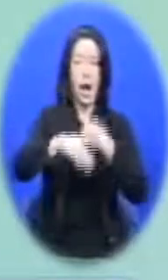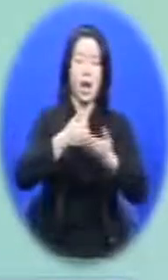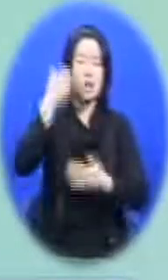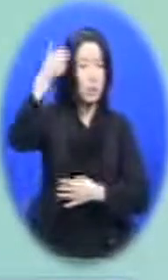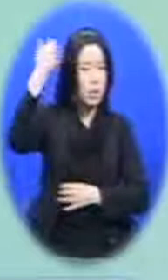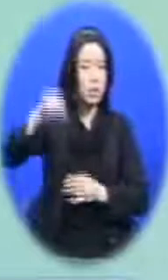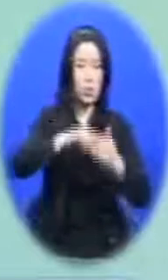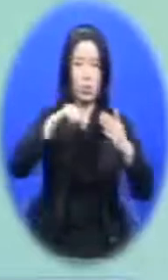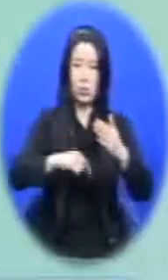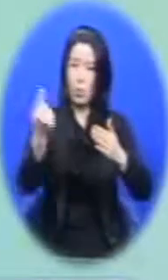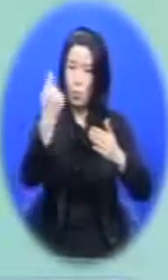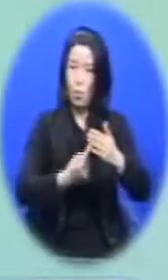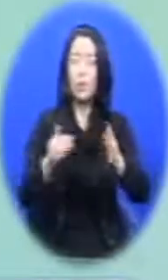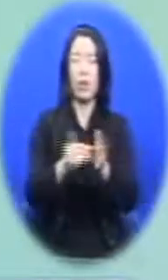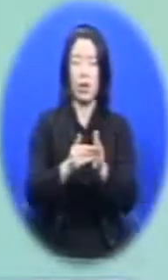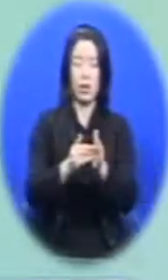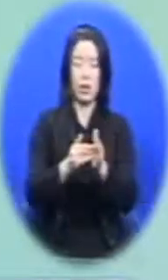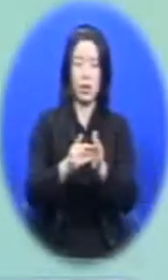하나님의 영이 우리 속에 들어오신 거예요.